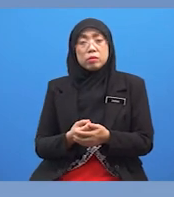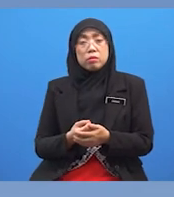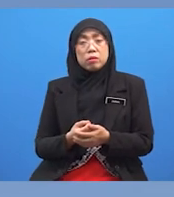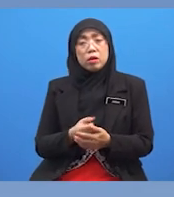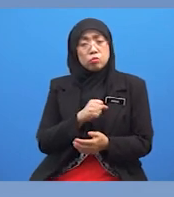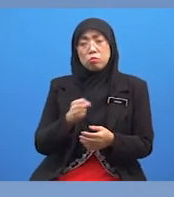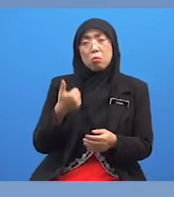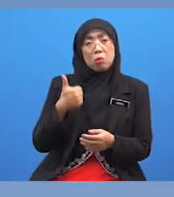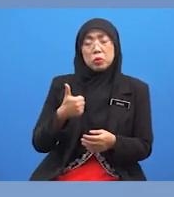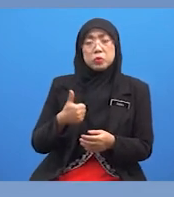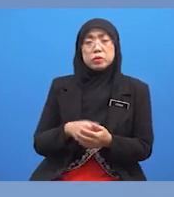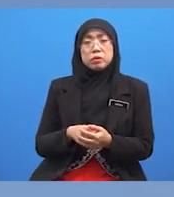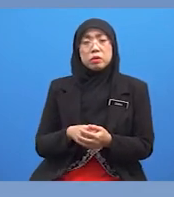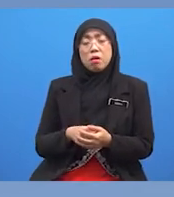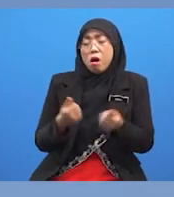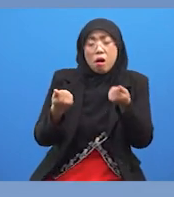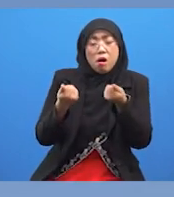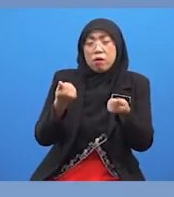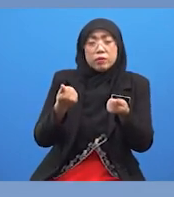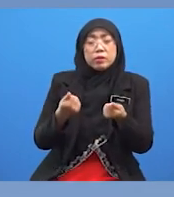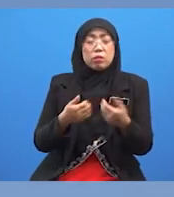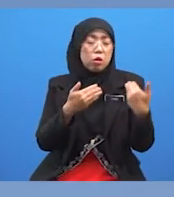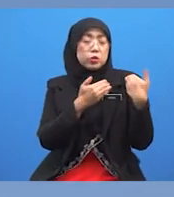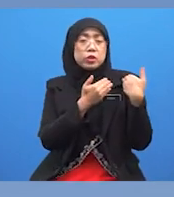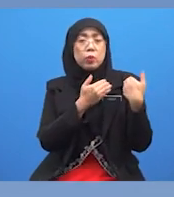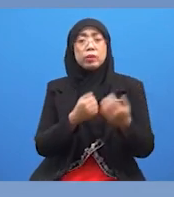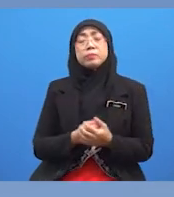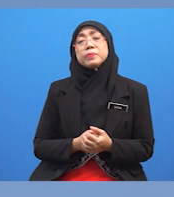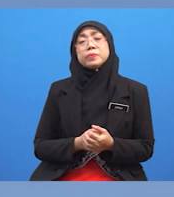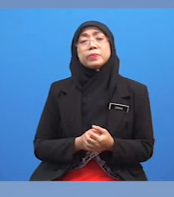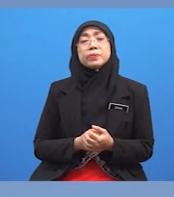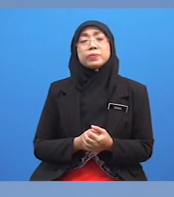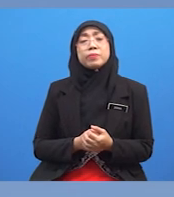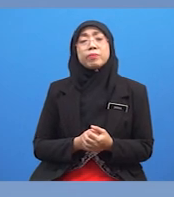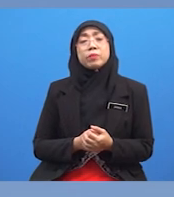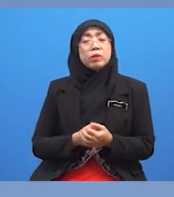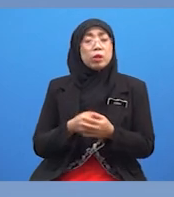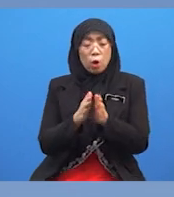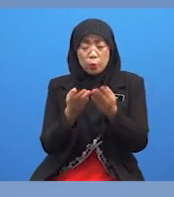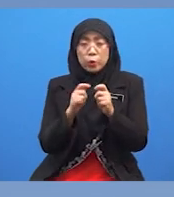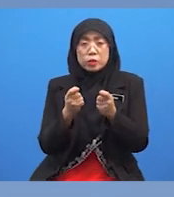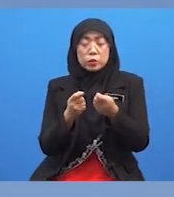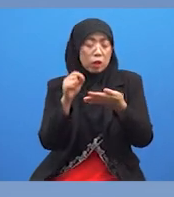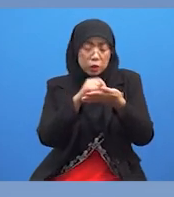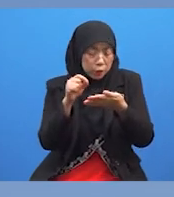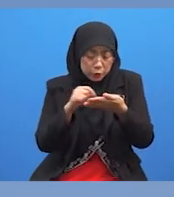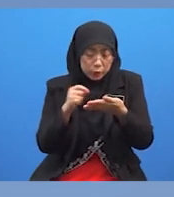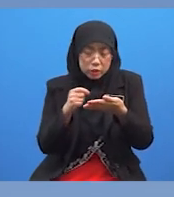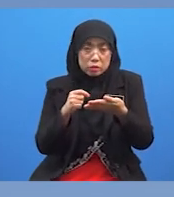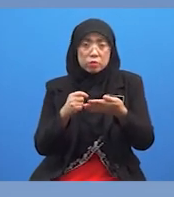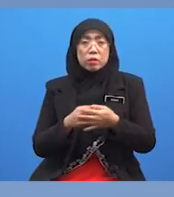seorang sultan yang menjalankan tanggungjawab sebagai ketua negara dengan adil